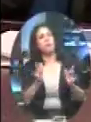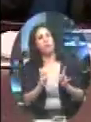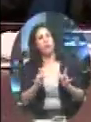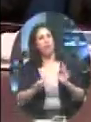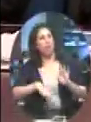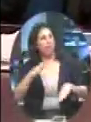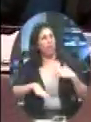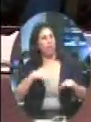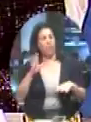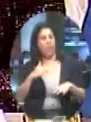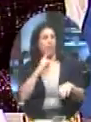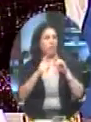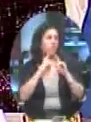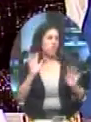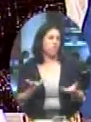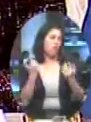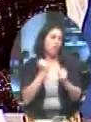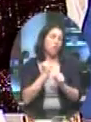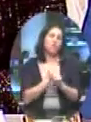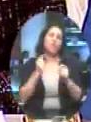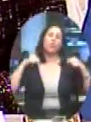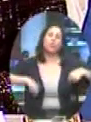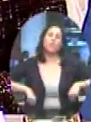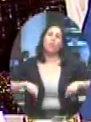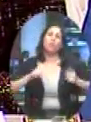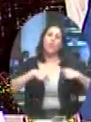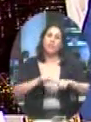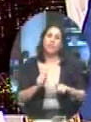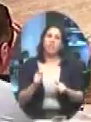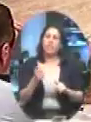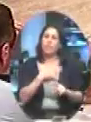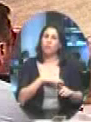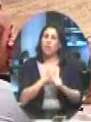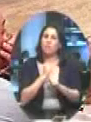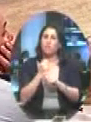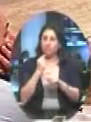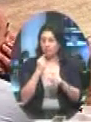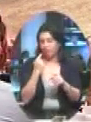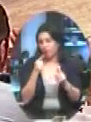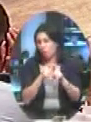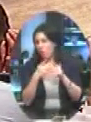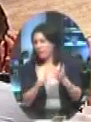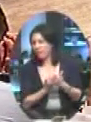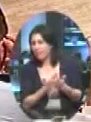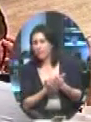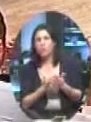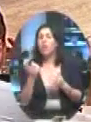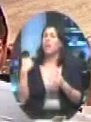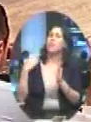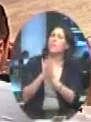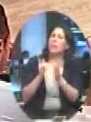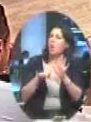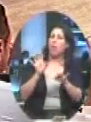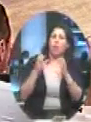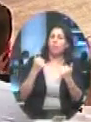על הדיון החפוז אותו הניג יושב ראש ועדת הכנסת, וביקשו התייעצות סיעתית. אדוני, אני שוב חוזרת ומבקשת לא להצביע